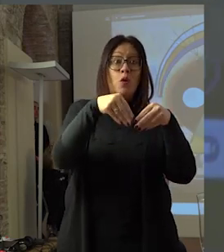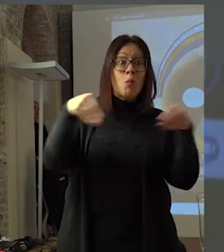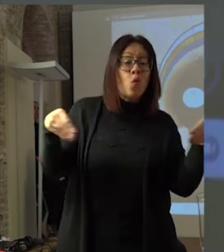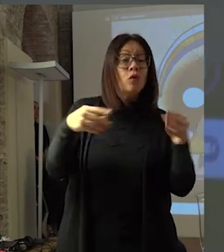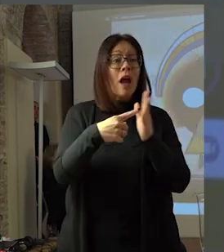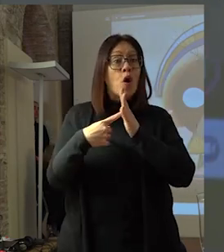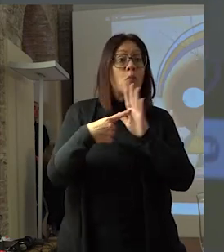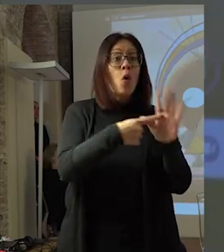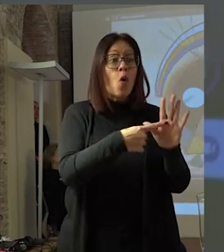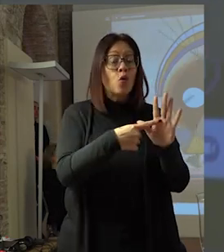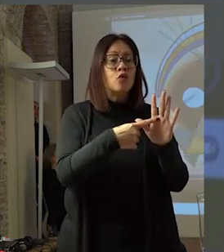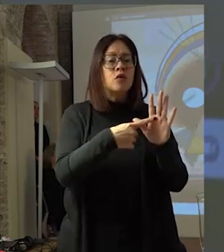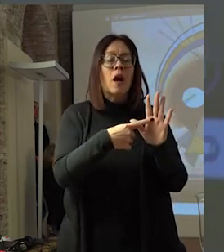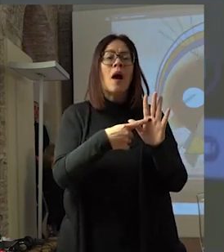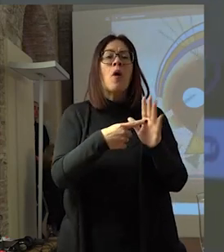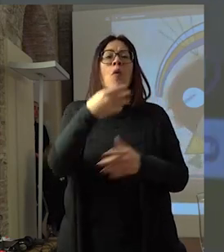a rilanciarmi.